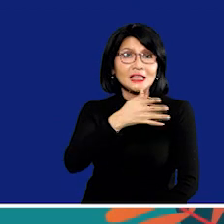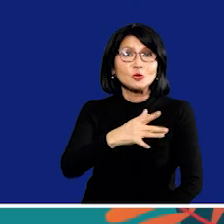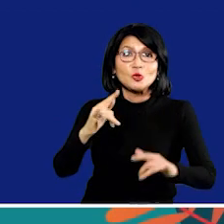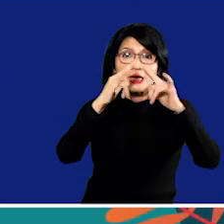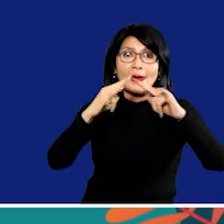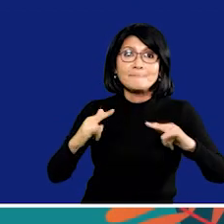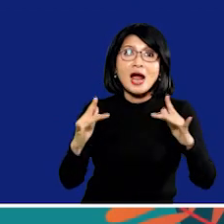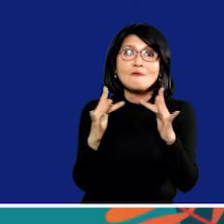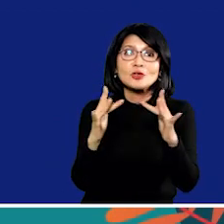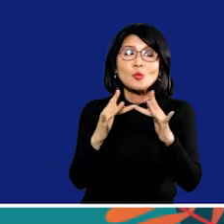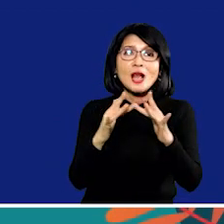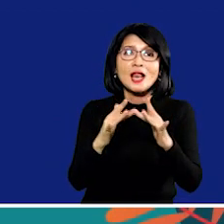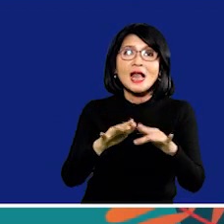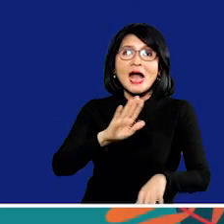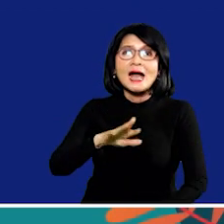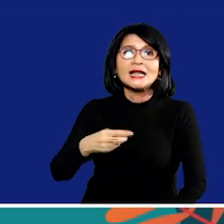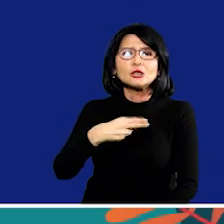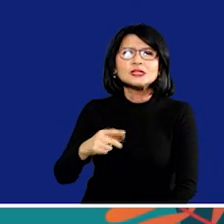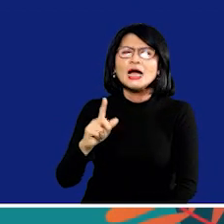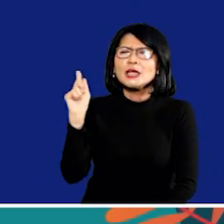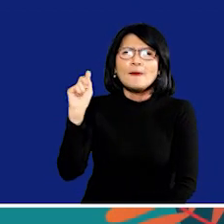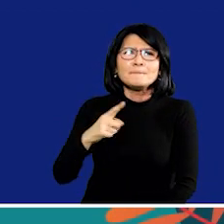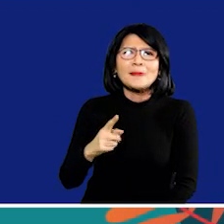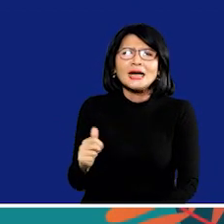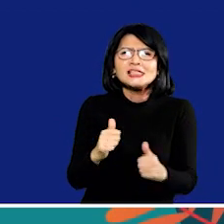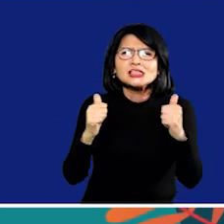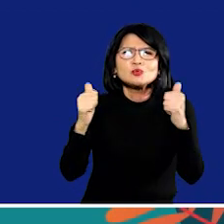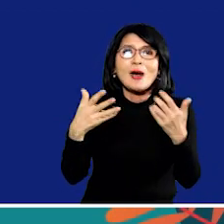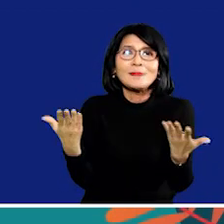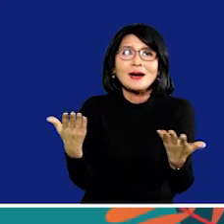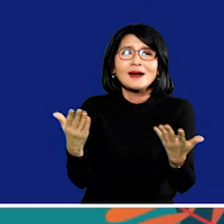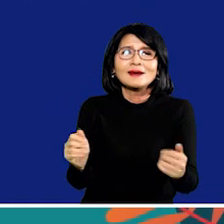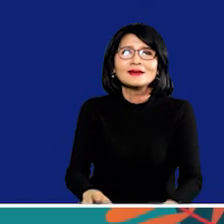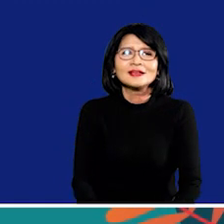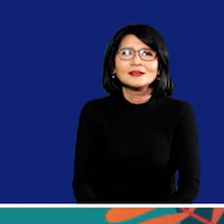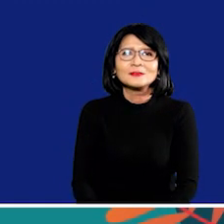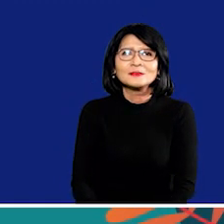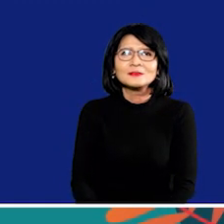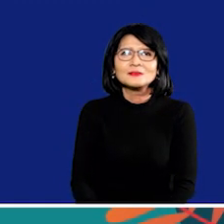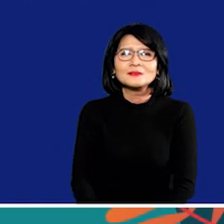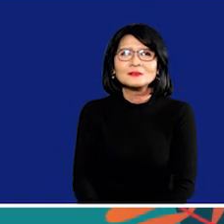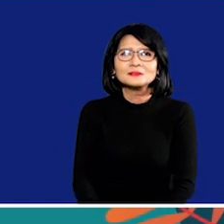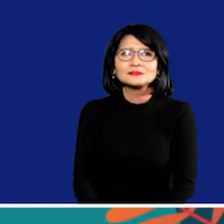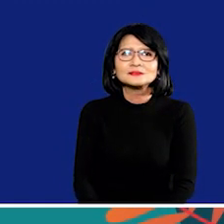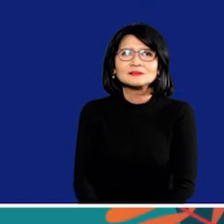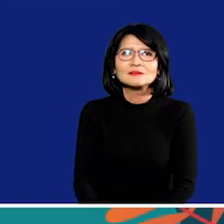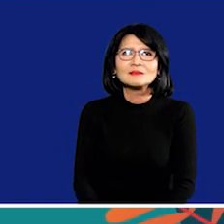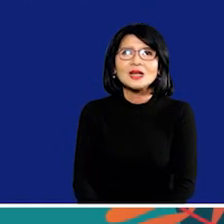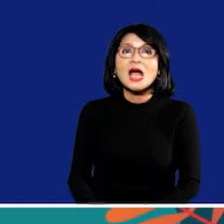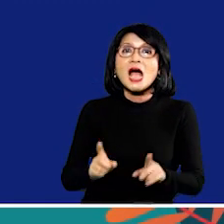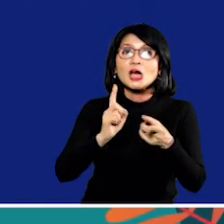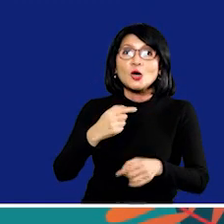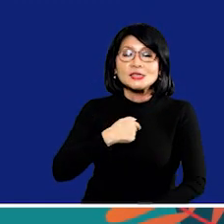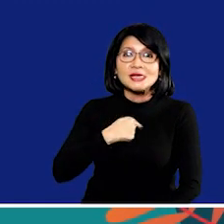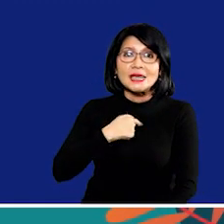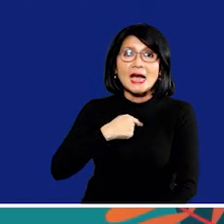karakter virtual anak Indonesia, apa yang paling seru, apa yang paling berkesan? Silakan, gimana tuh? Kalau